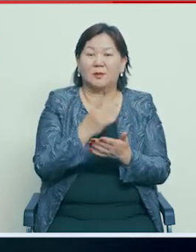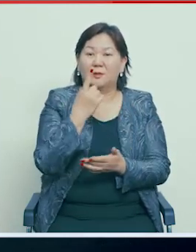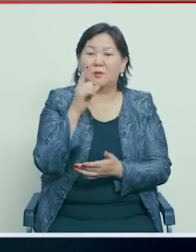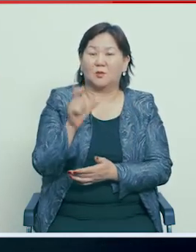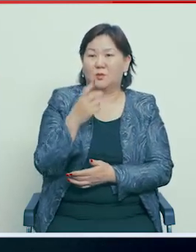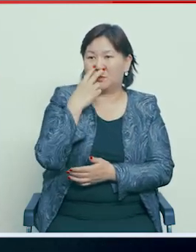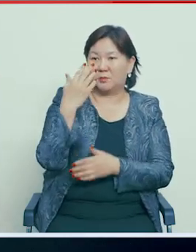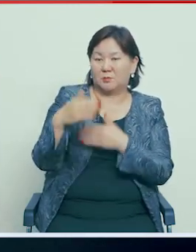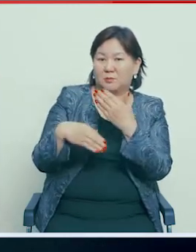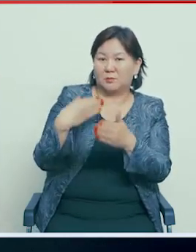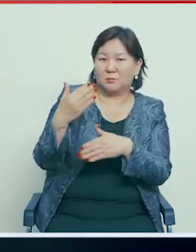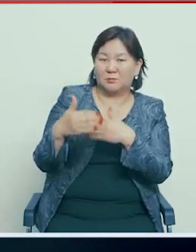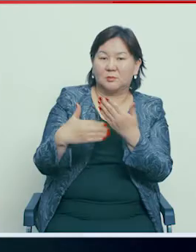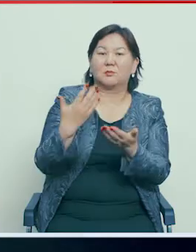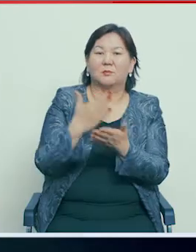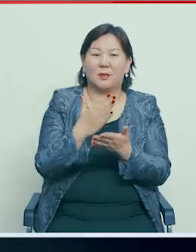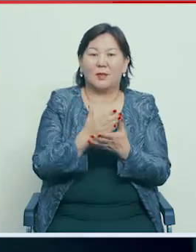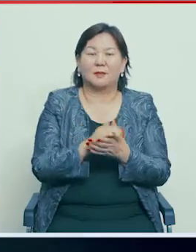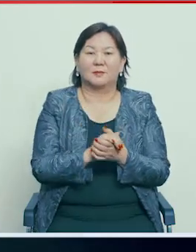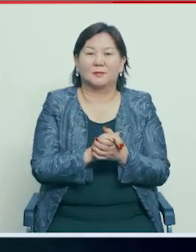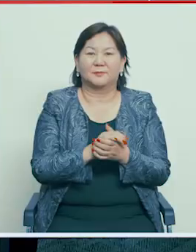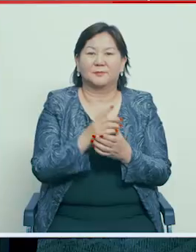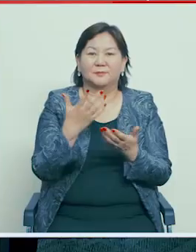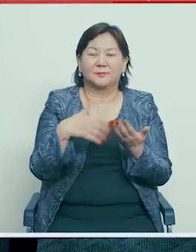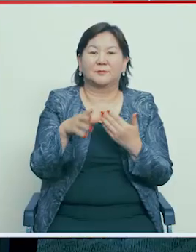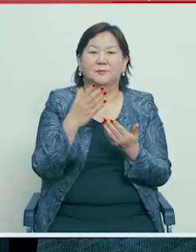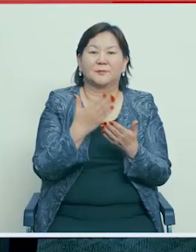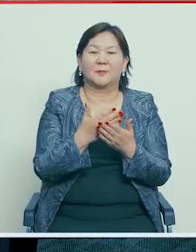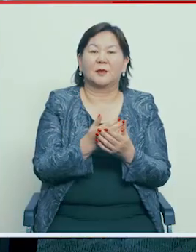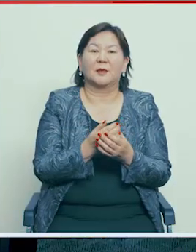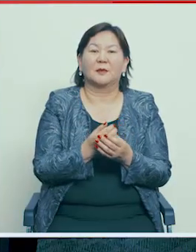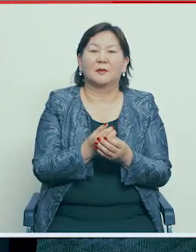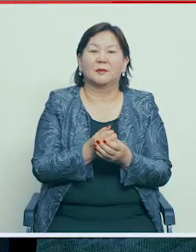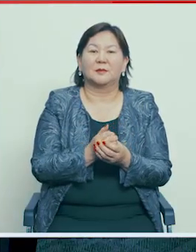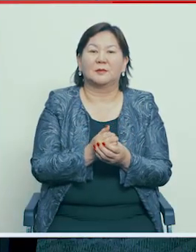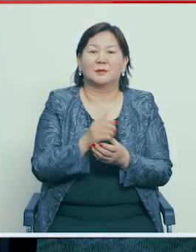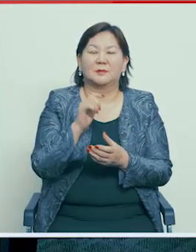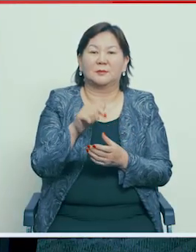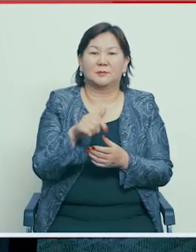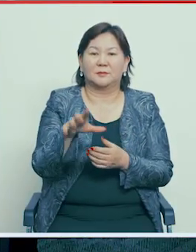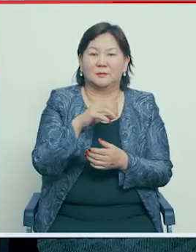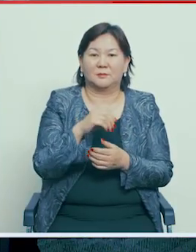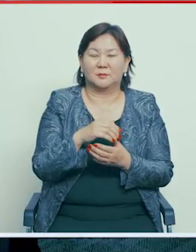бодвол юм хий гэсэн бодлоос гараад ирчихсэн байна лээ ер нь тий.